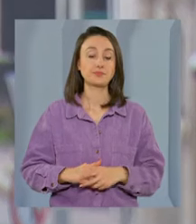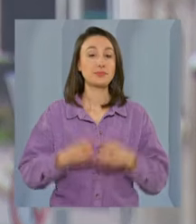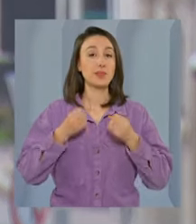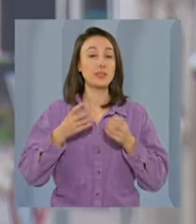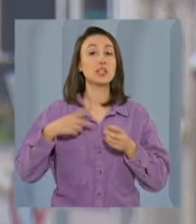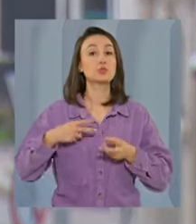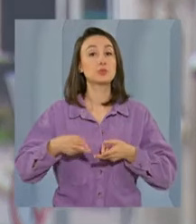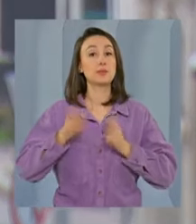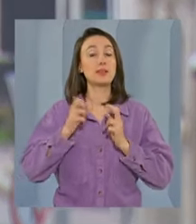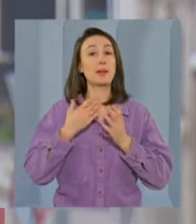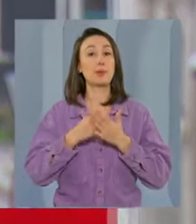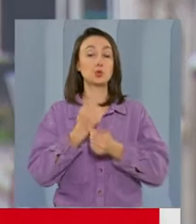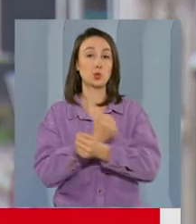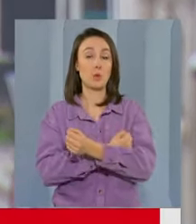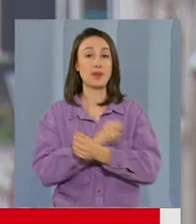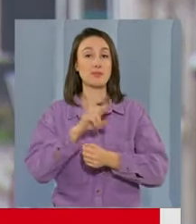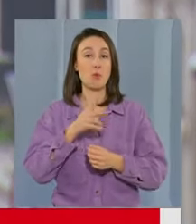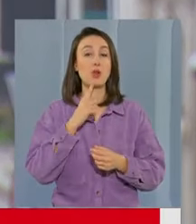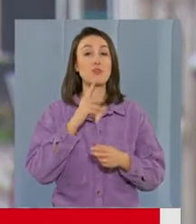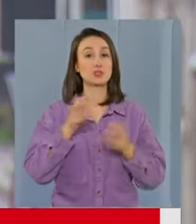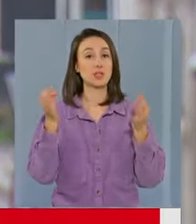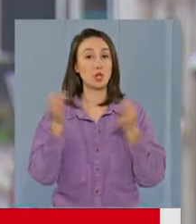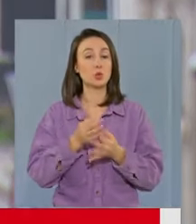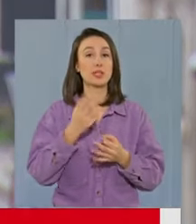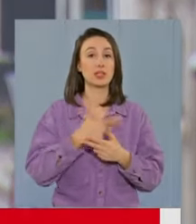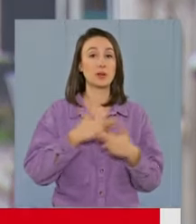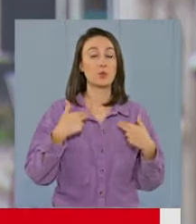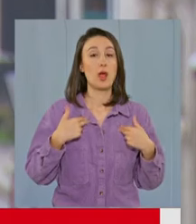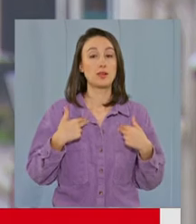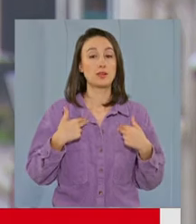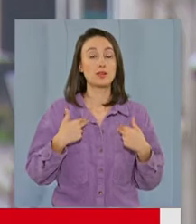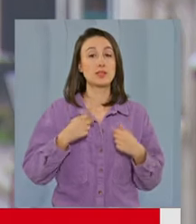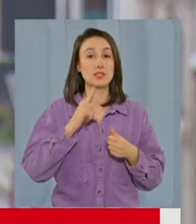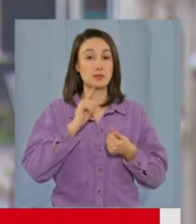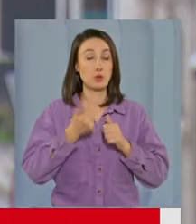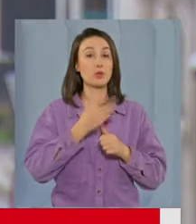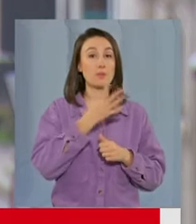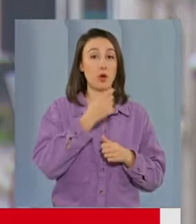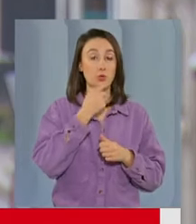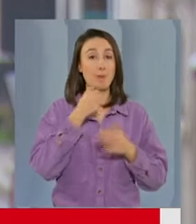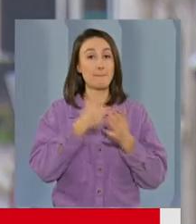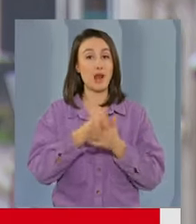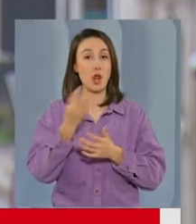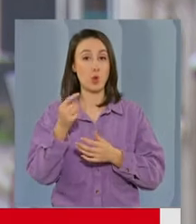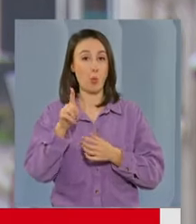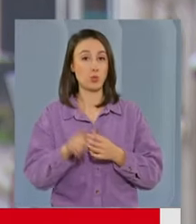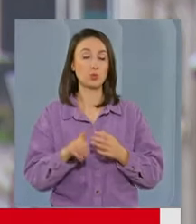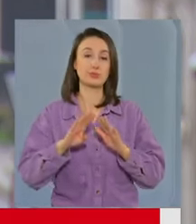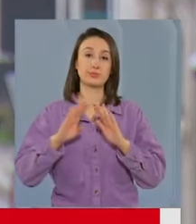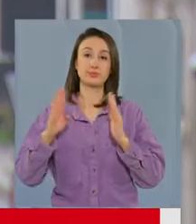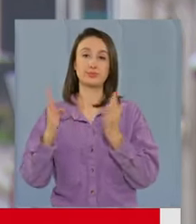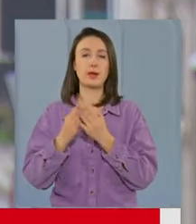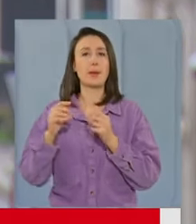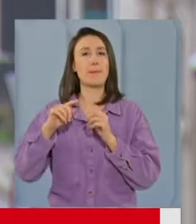Vestea că suspendarea pentru dopaj a Simonei Halep a fost redusă de Tribunalul de Arbitraj Sportiv de la 4 ani la doar 9 luni a făcut ocolul planetei